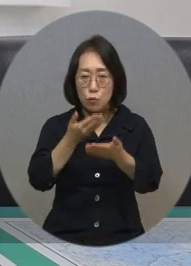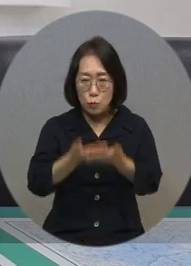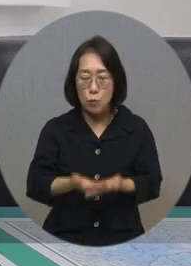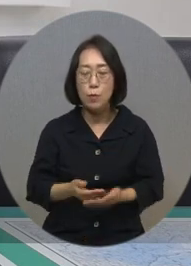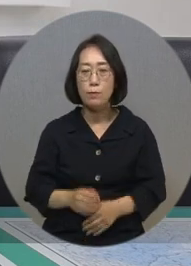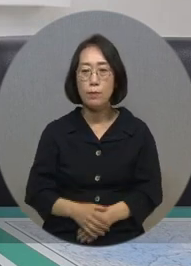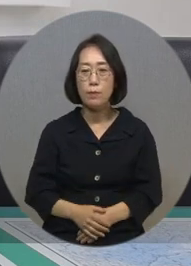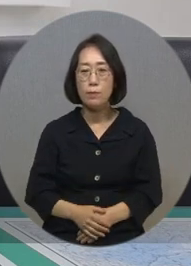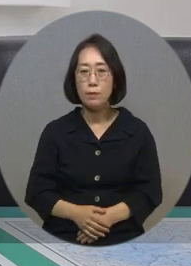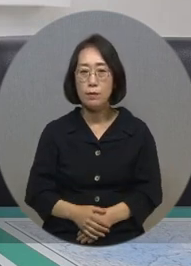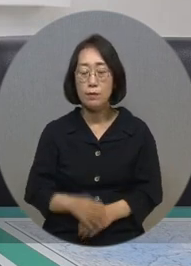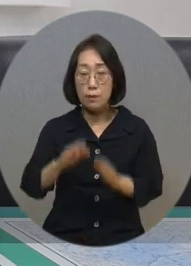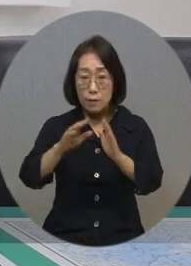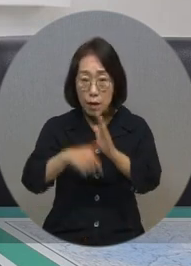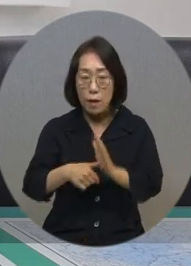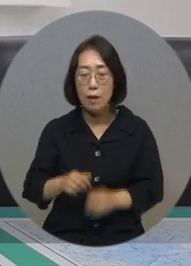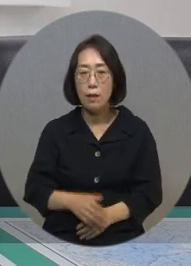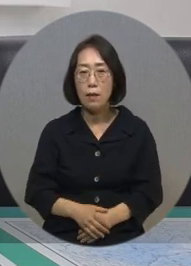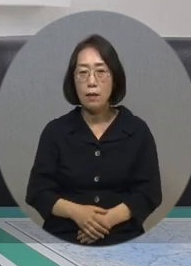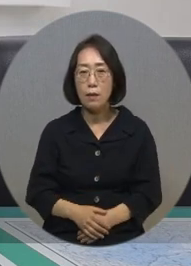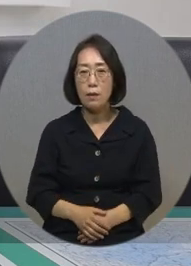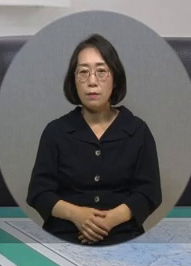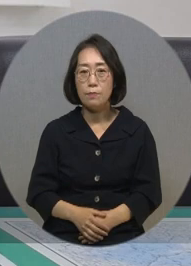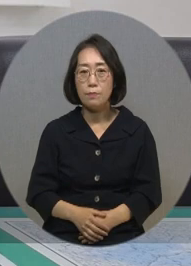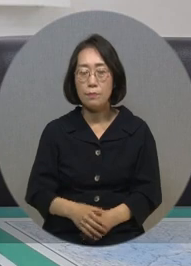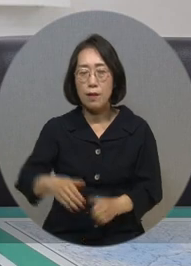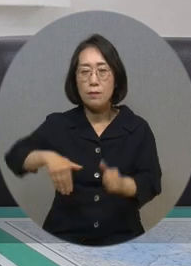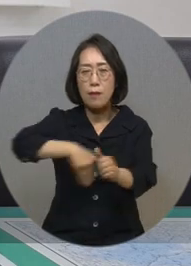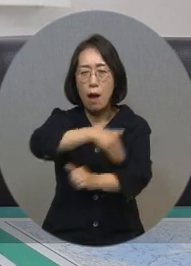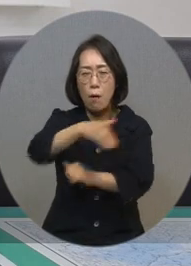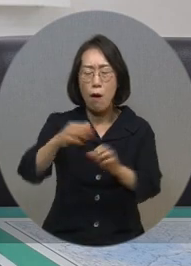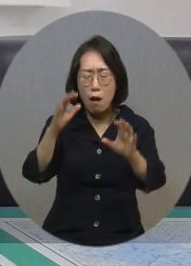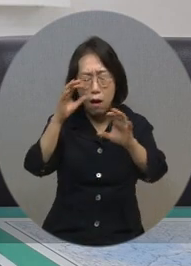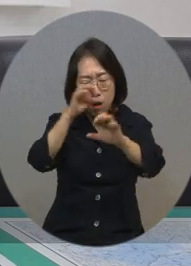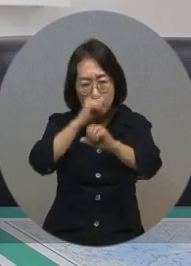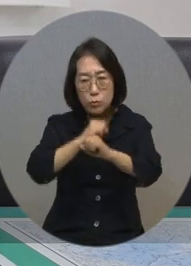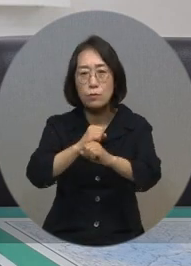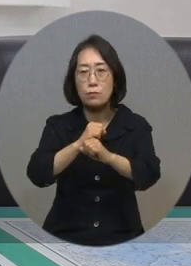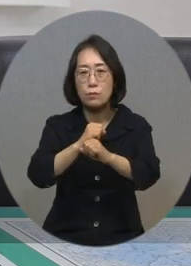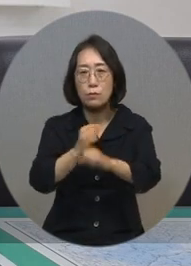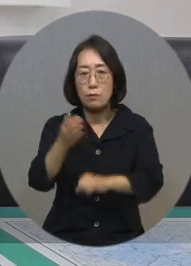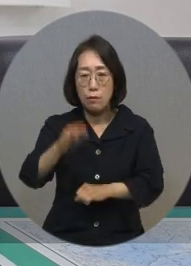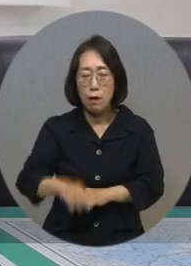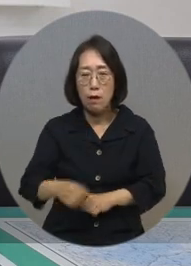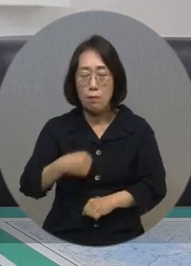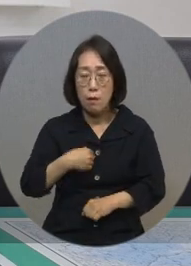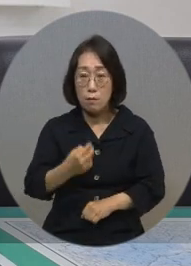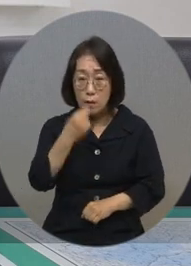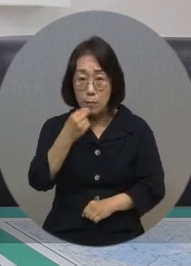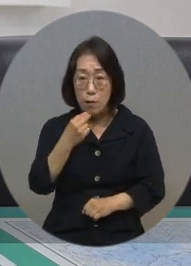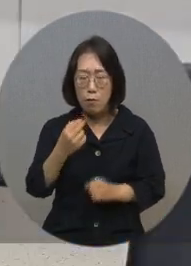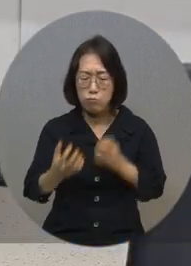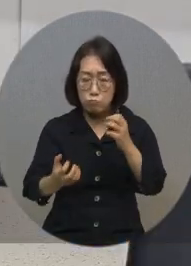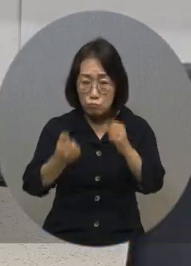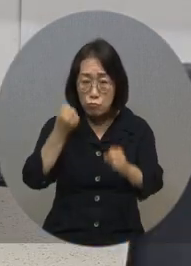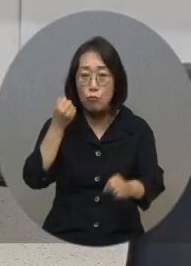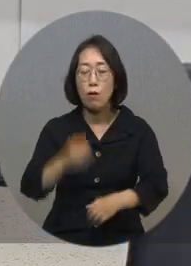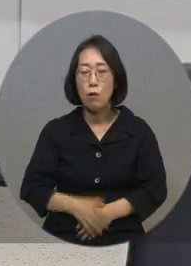그래서 그 당시에 어 그 어묵한 그 현실 속에서 자기 생명을 무릅쓰고에